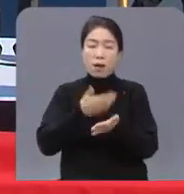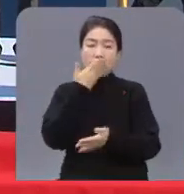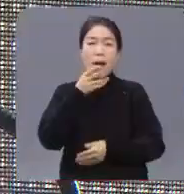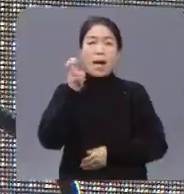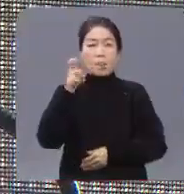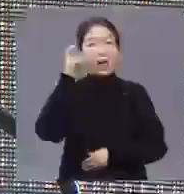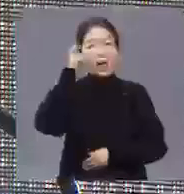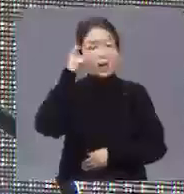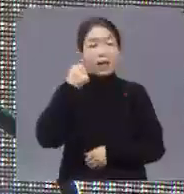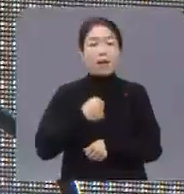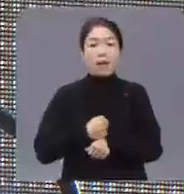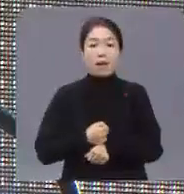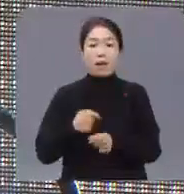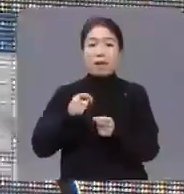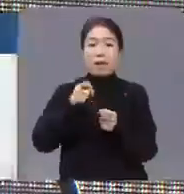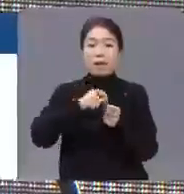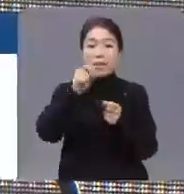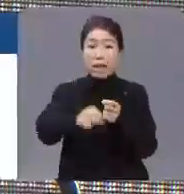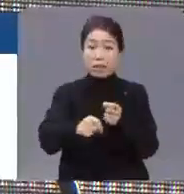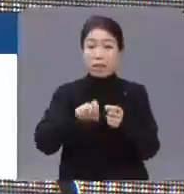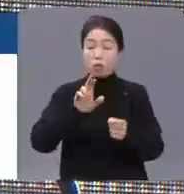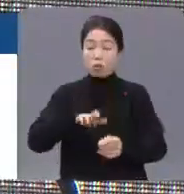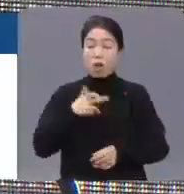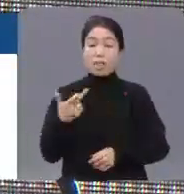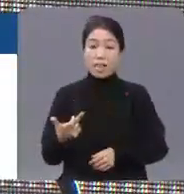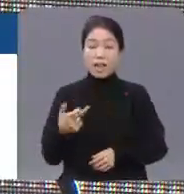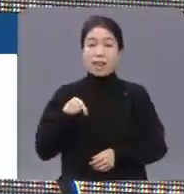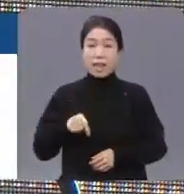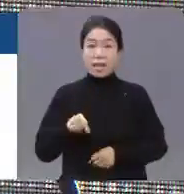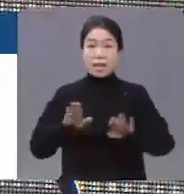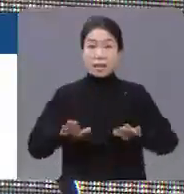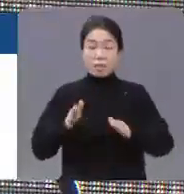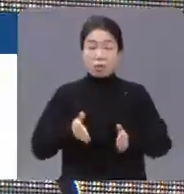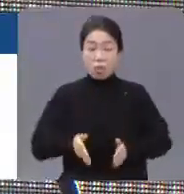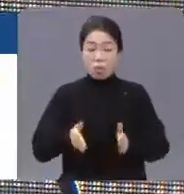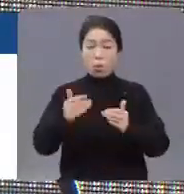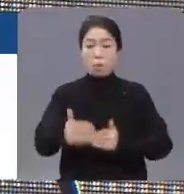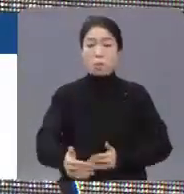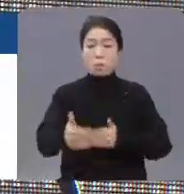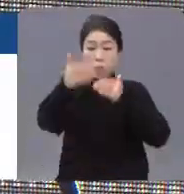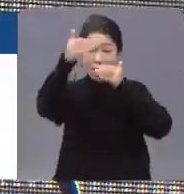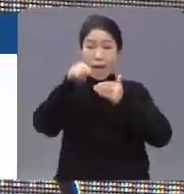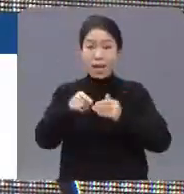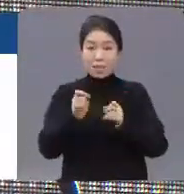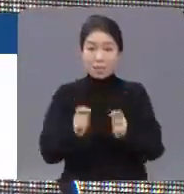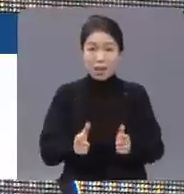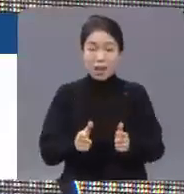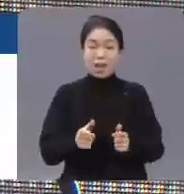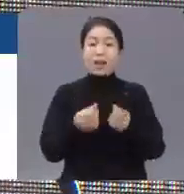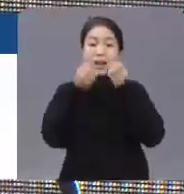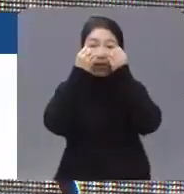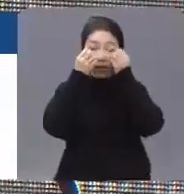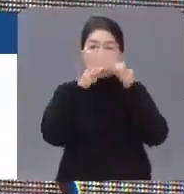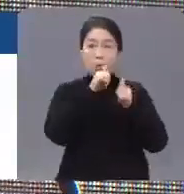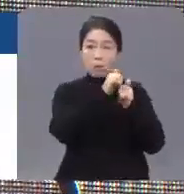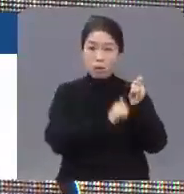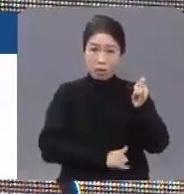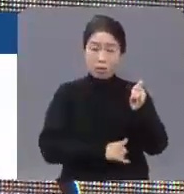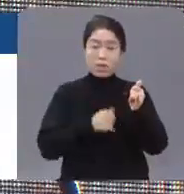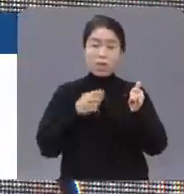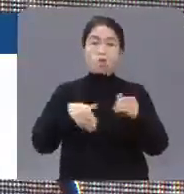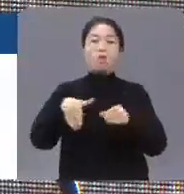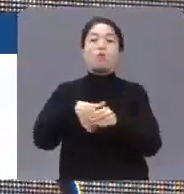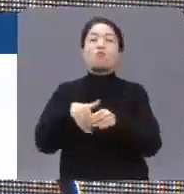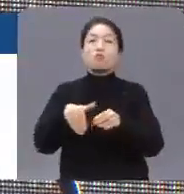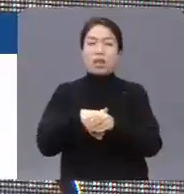있습니다 장성과이 광산이이 오늘이 도로교통으로 인해서